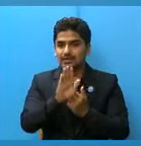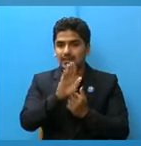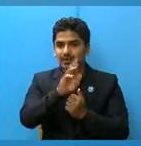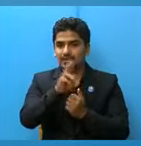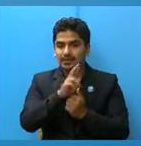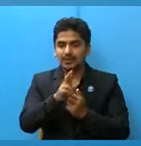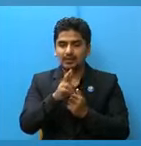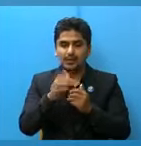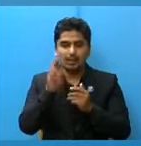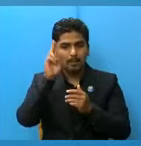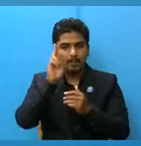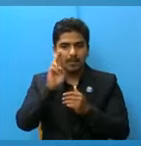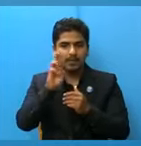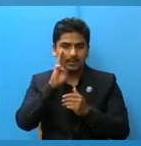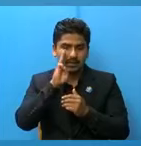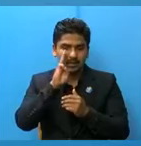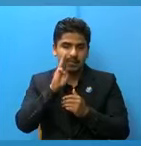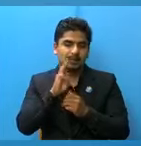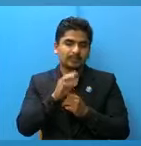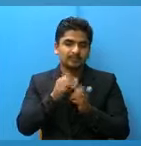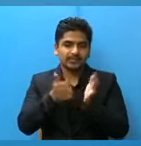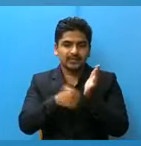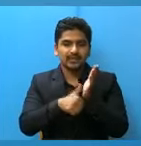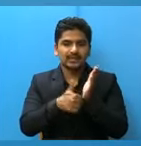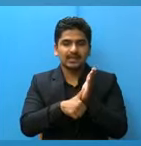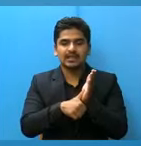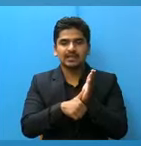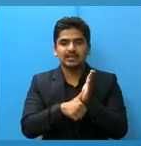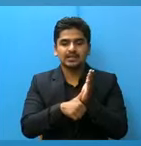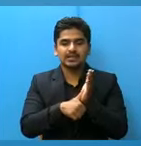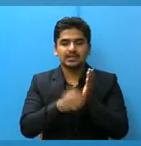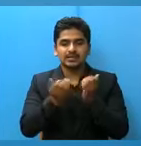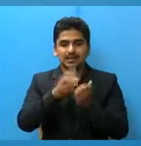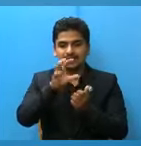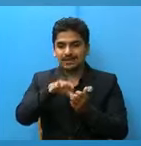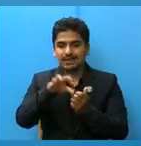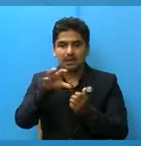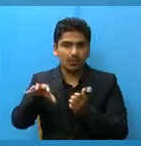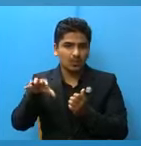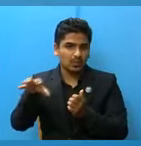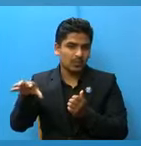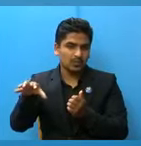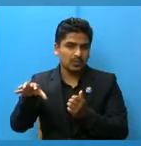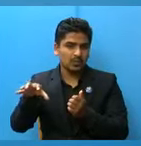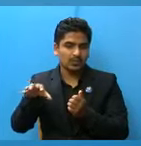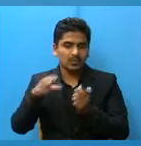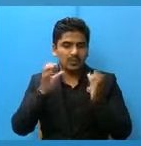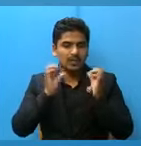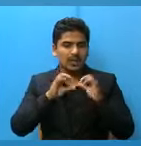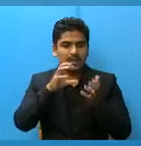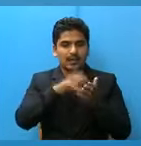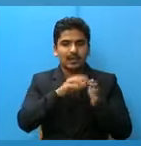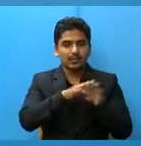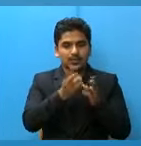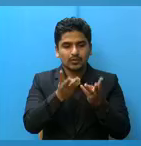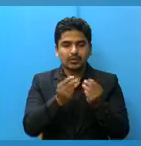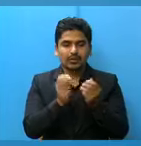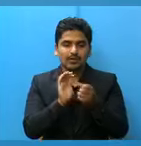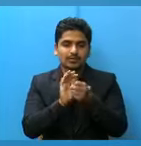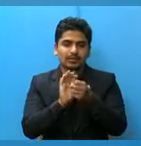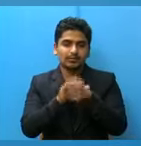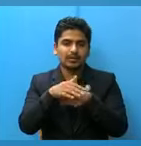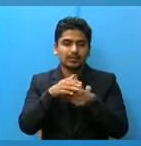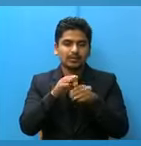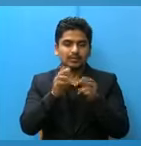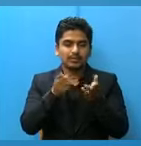निगट वविश्तमा युट टेस्ट को गरने स्थान अरु लाब अरुको संख्यापनी बढ़ाँ दे लोगनी